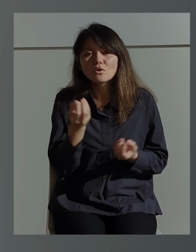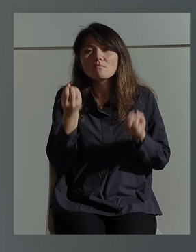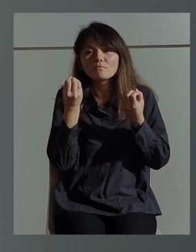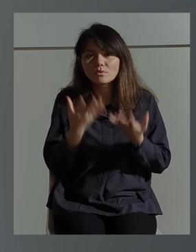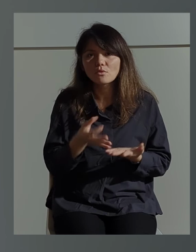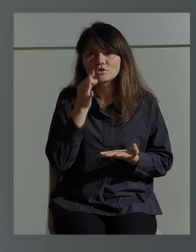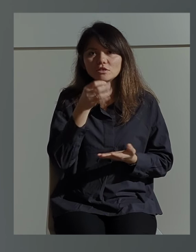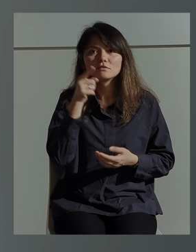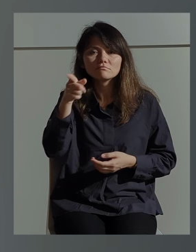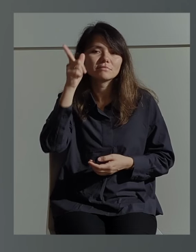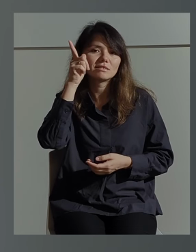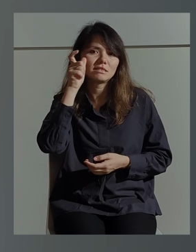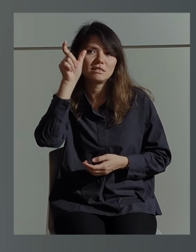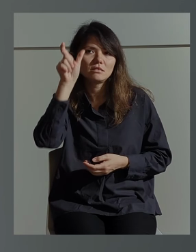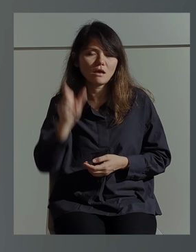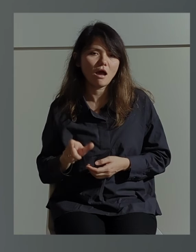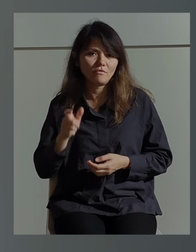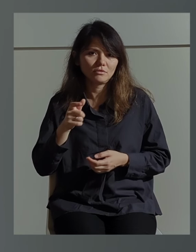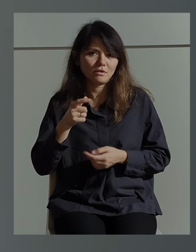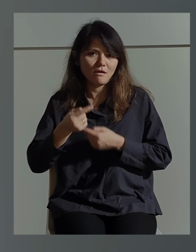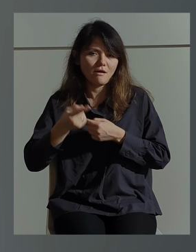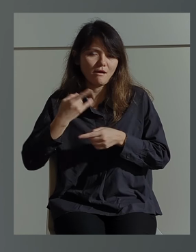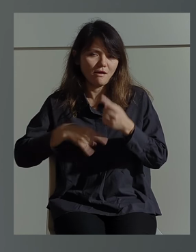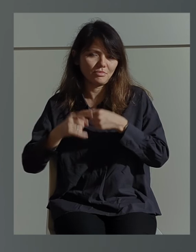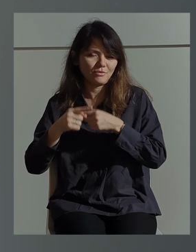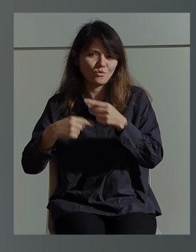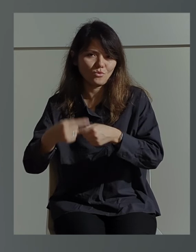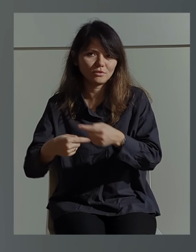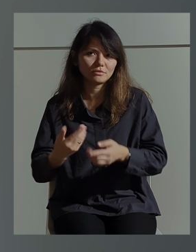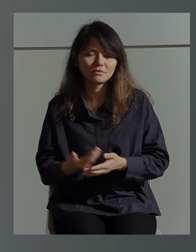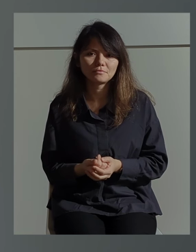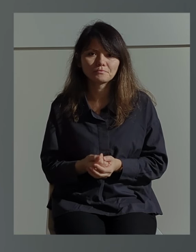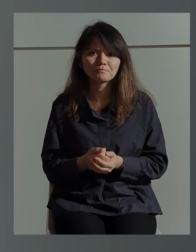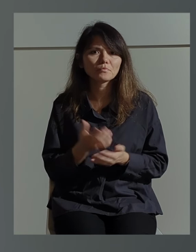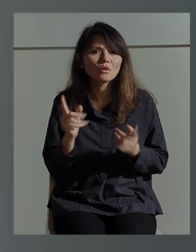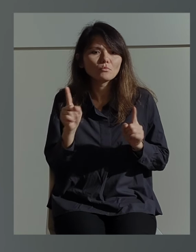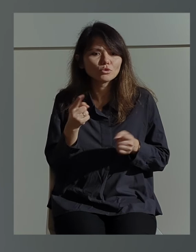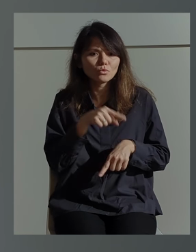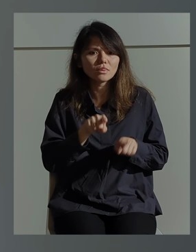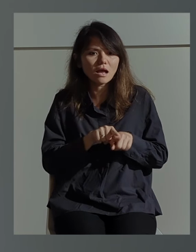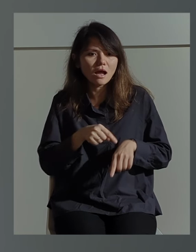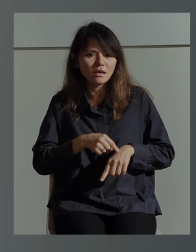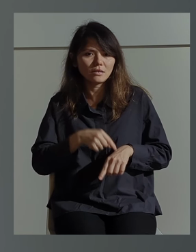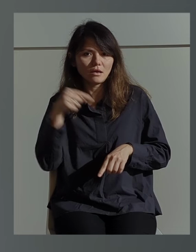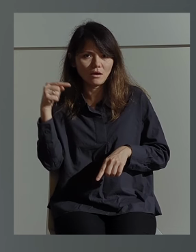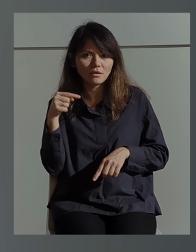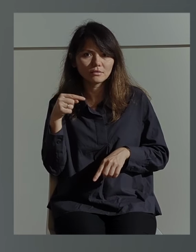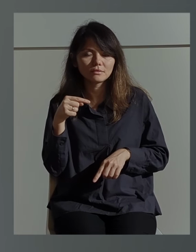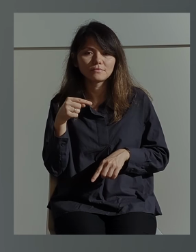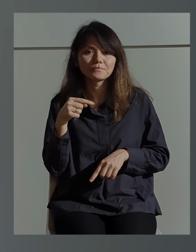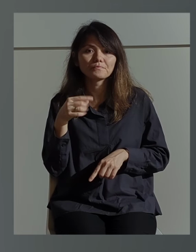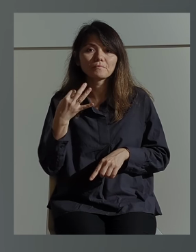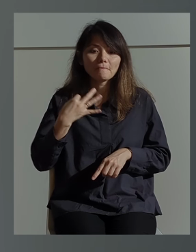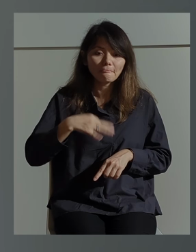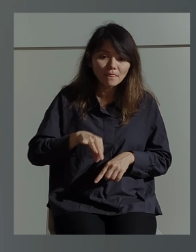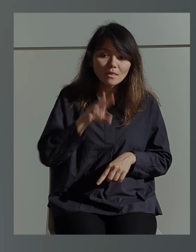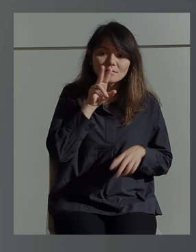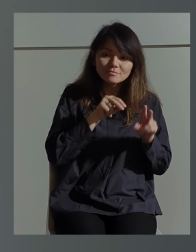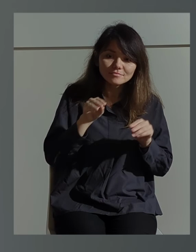ты был дьявольское отродье Что за реакция сын пытается накрыть отца